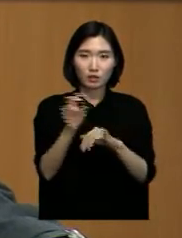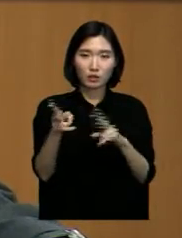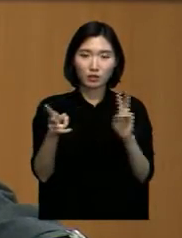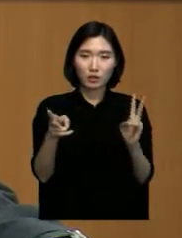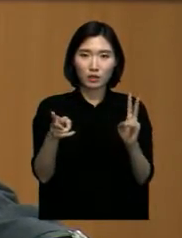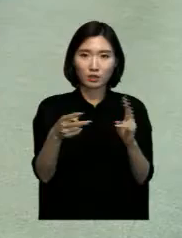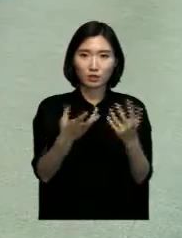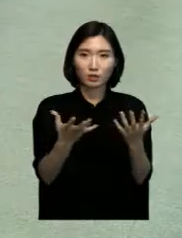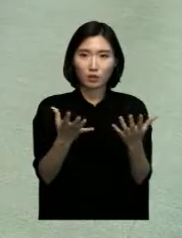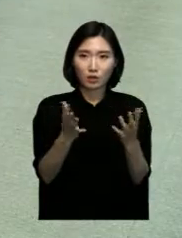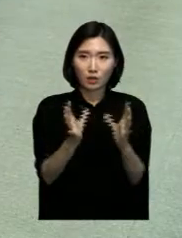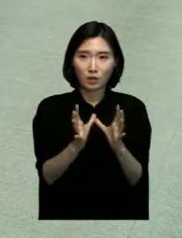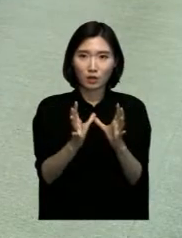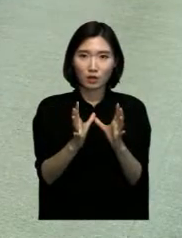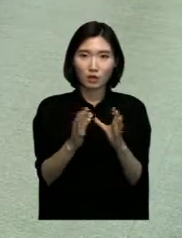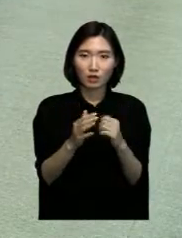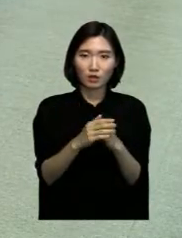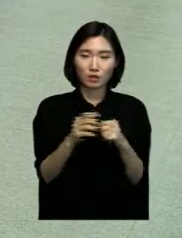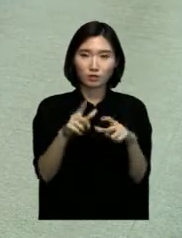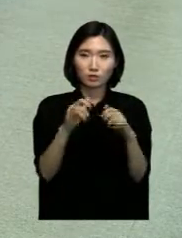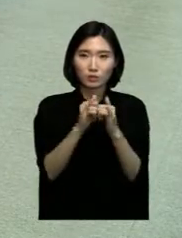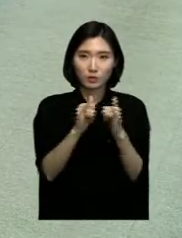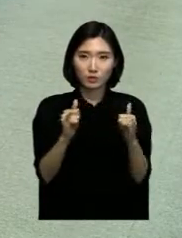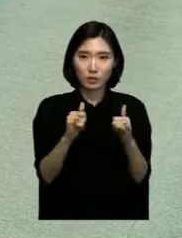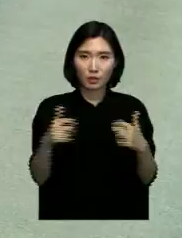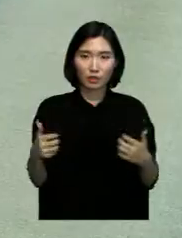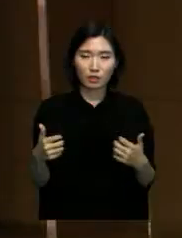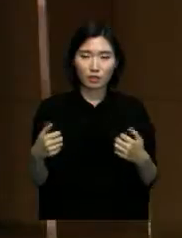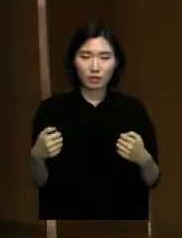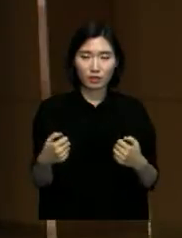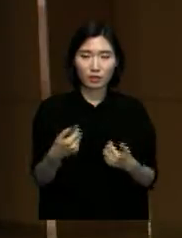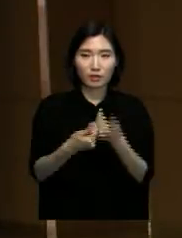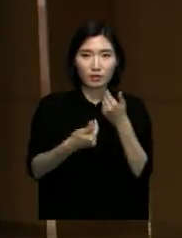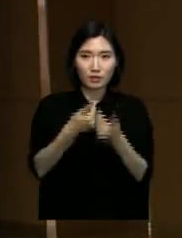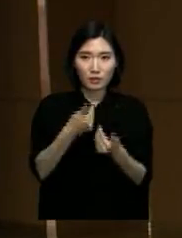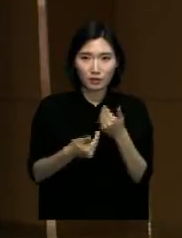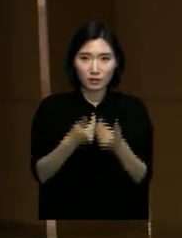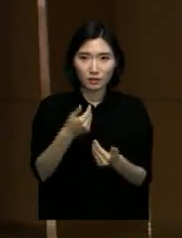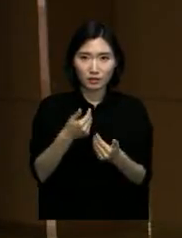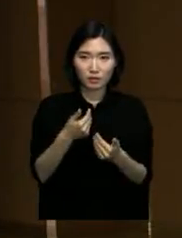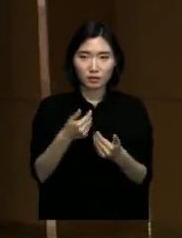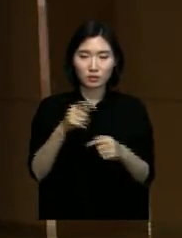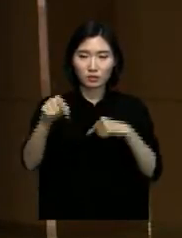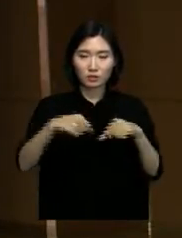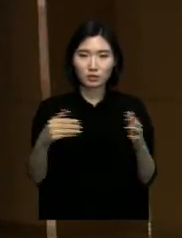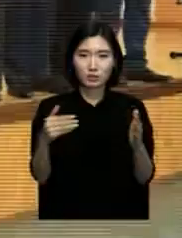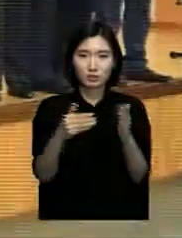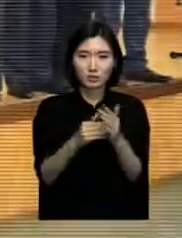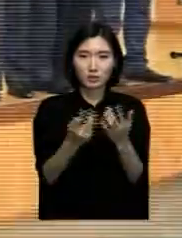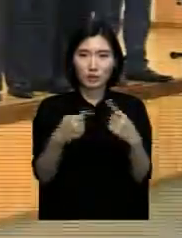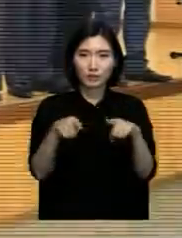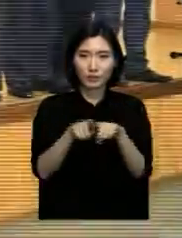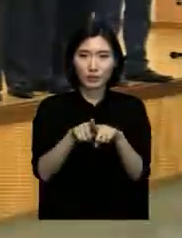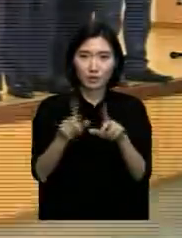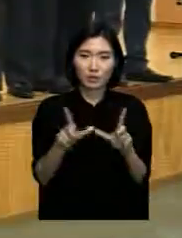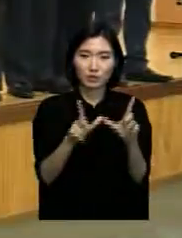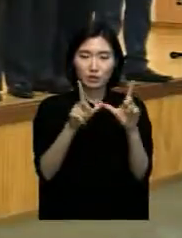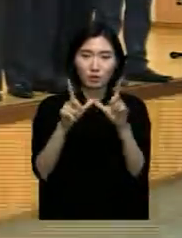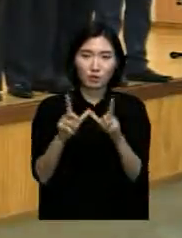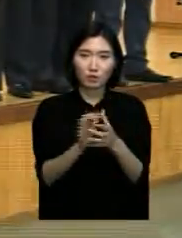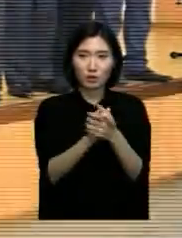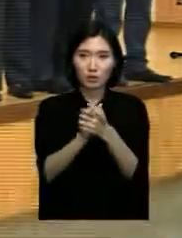그동안 국민들에게 보여줬던 대립과 투쟁으로 점철되었던 대결의 정치를 접고 상생과 화합의 정치를